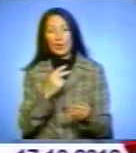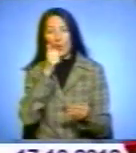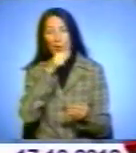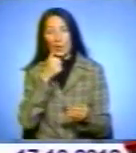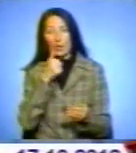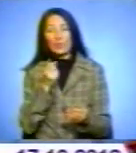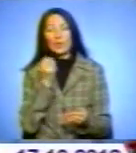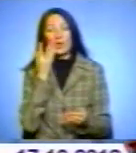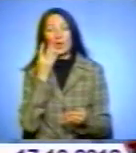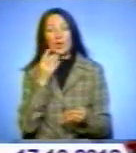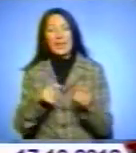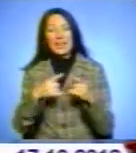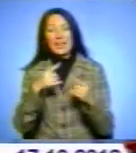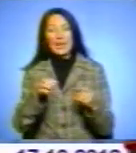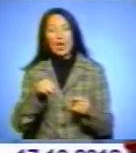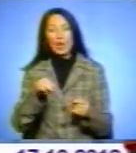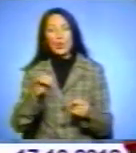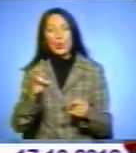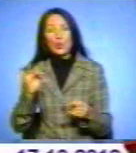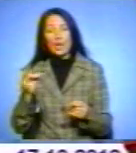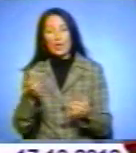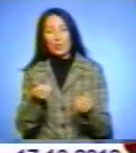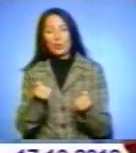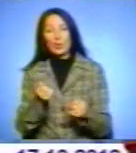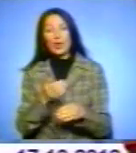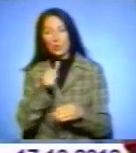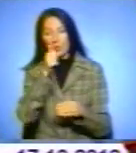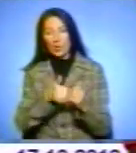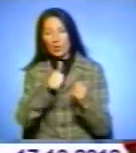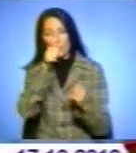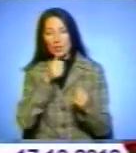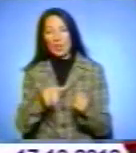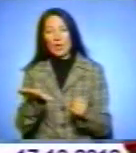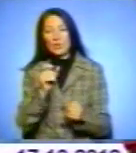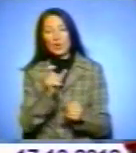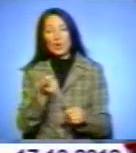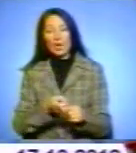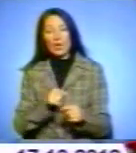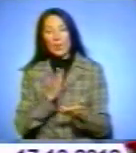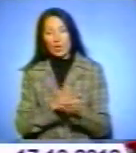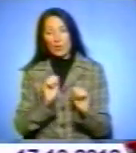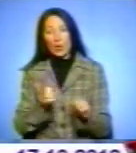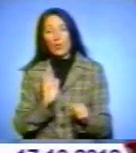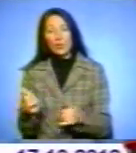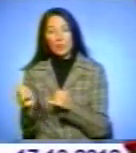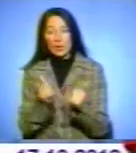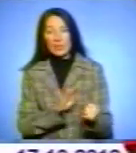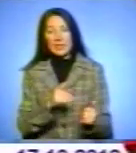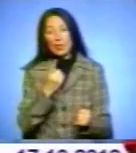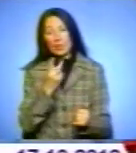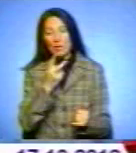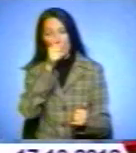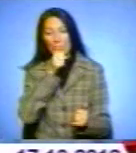поступають помісячно. І всі люди, які мають право на забезпечення телетюнером, будуть забезпечені. Правда, не за один місяць, не за два, бо